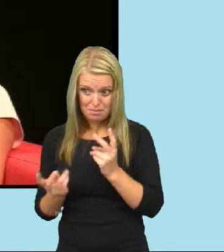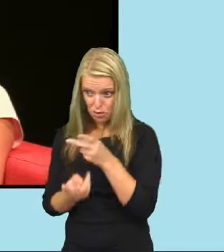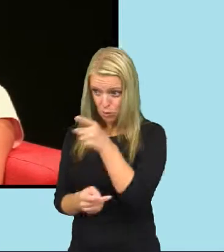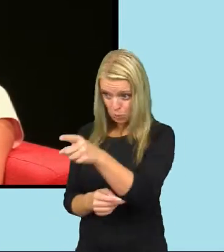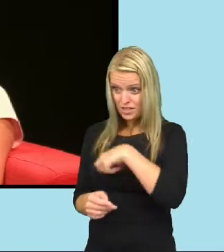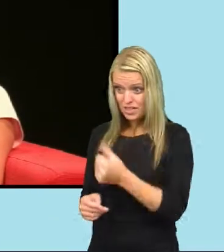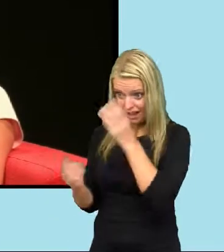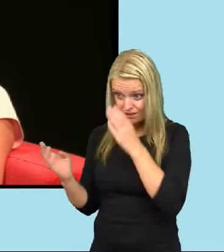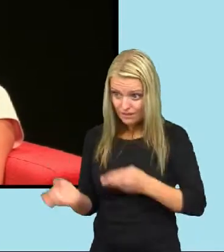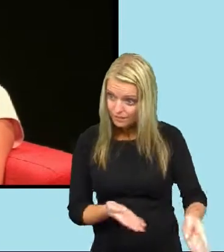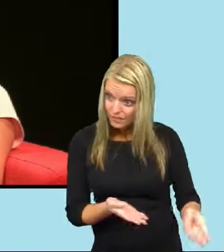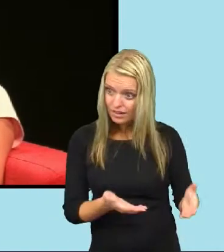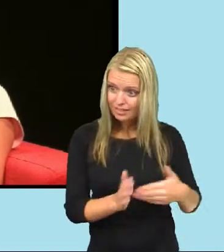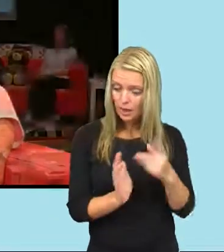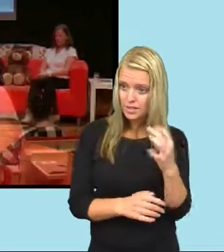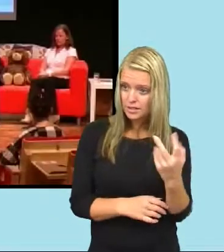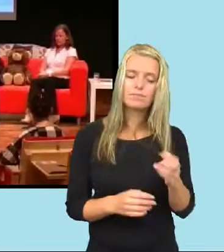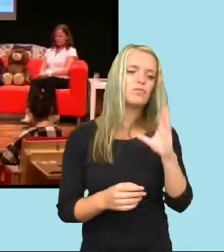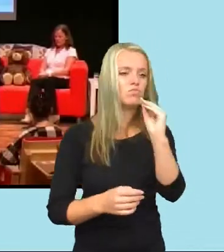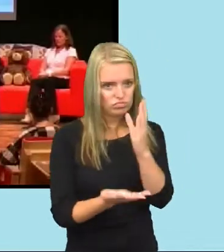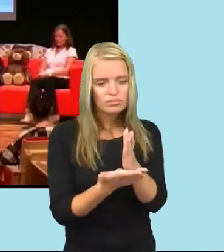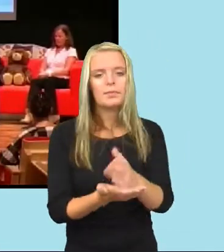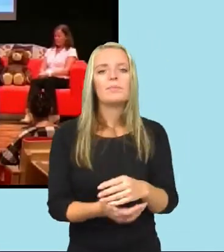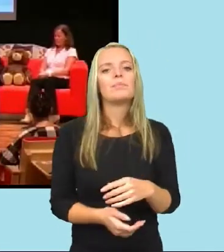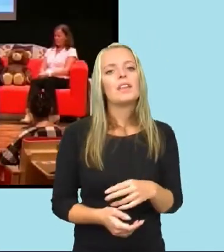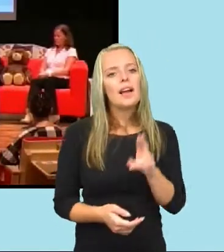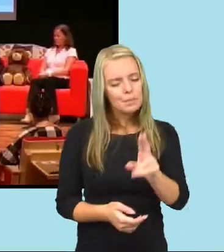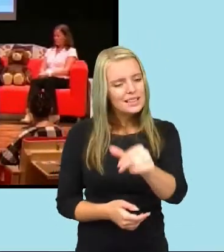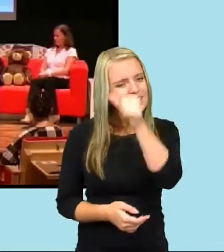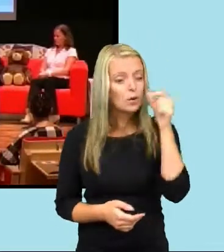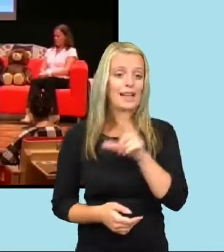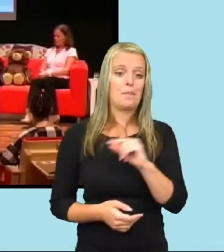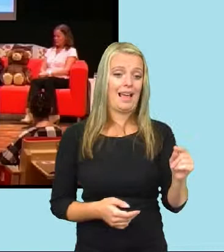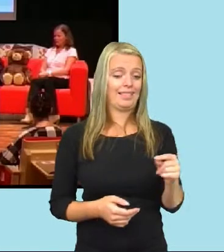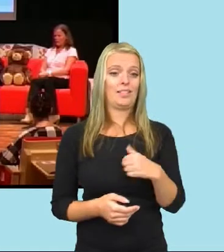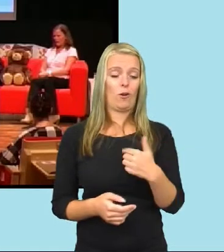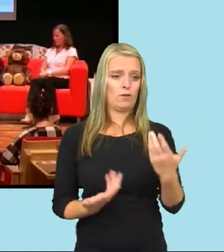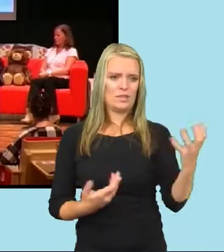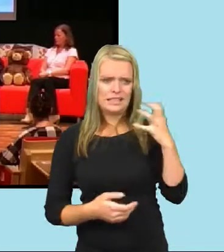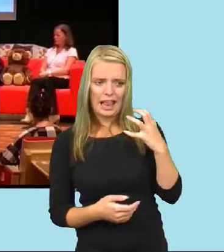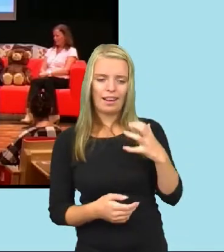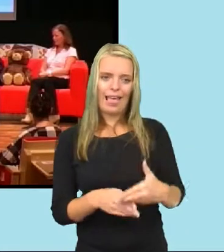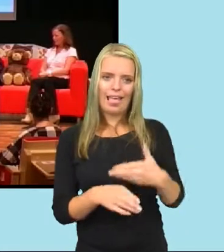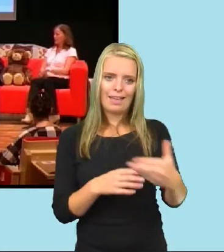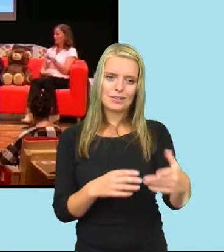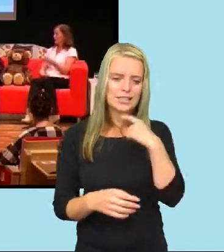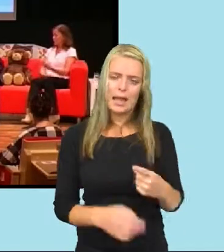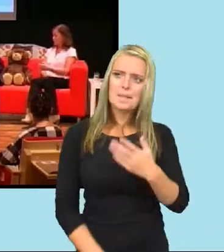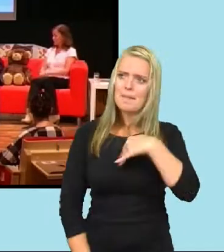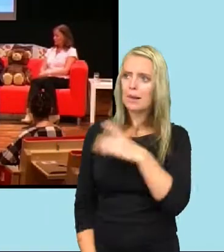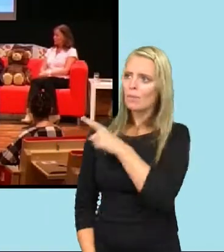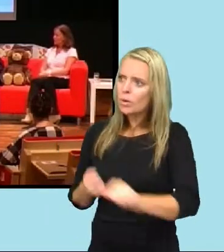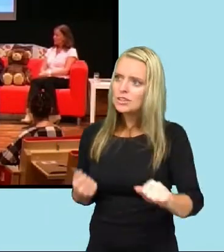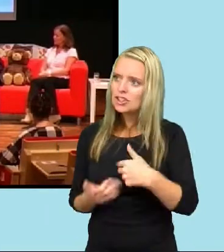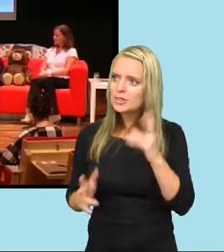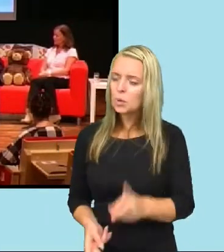för du in Louise? Ja, det gör jag. Men det är jättesvårt. Ibland så får jag själv efteråt och jag vill visa det. Men mamma får ju inte. För det är så lätt som